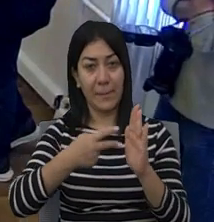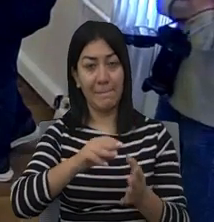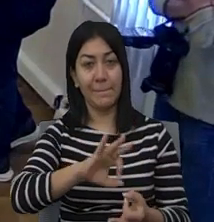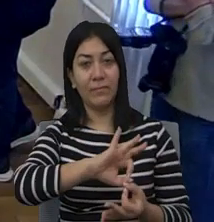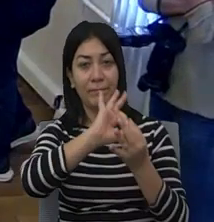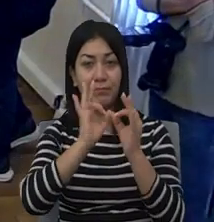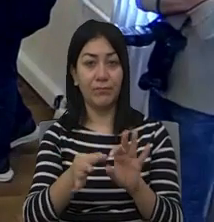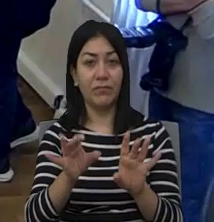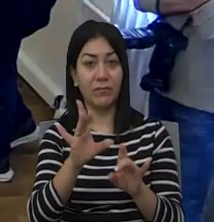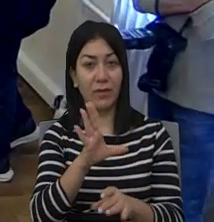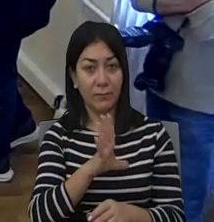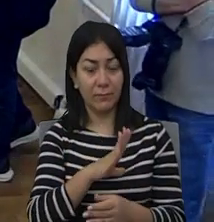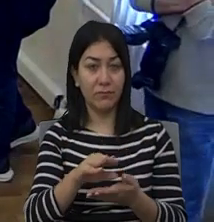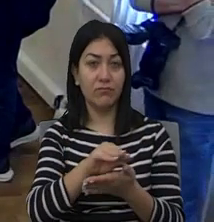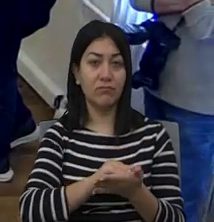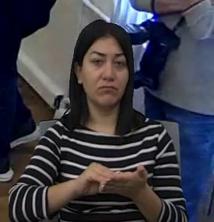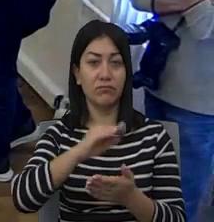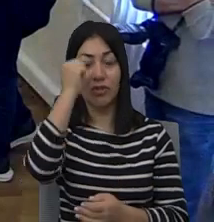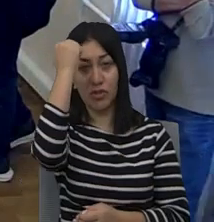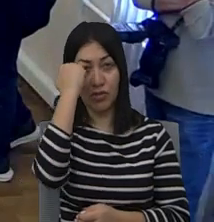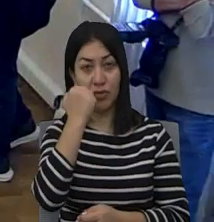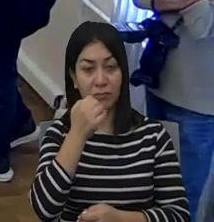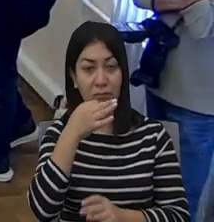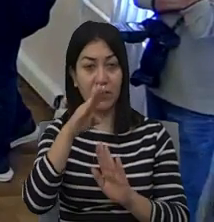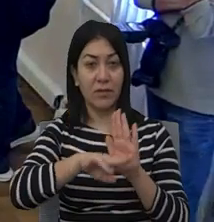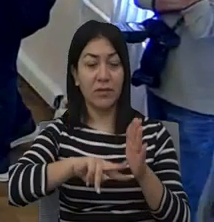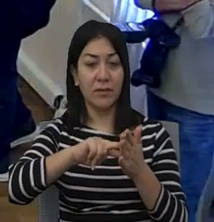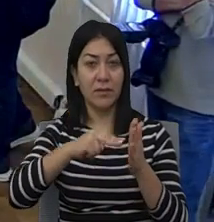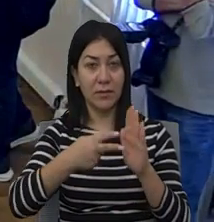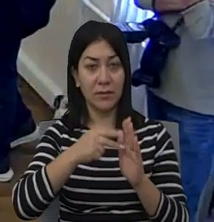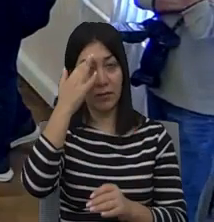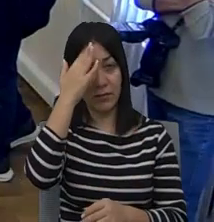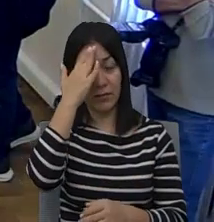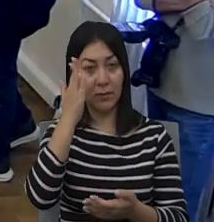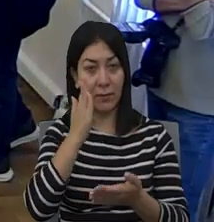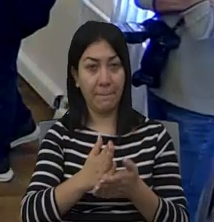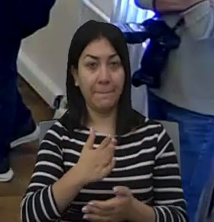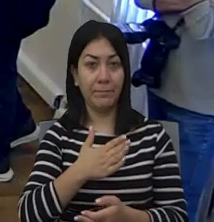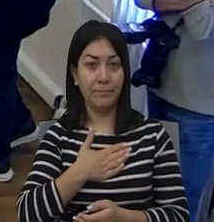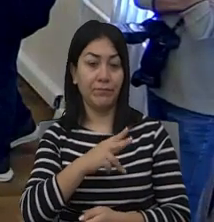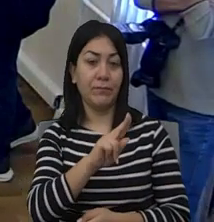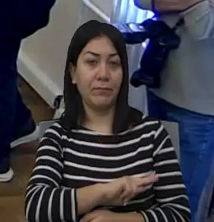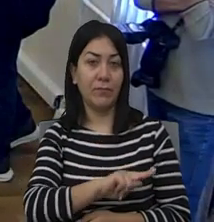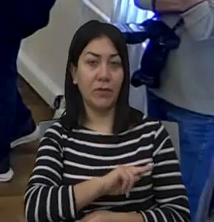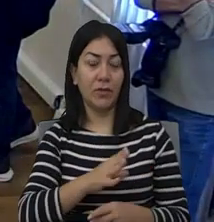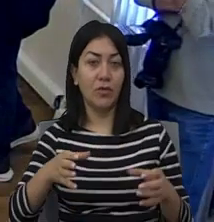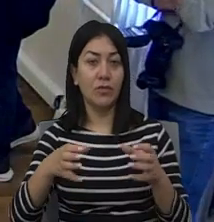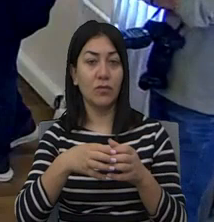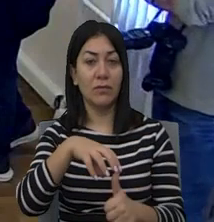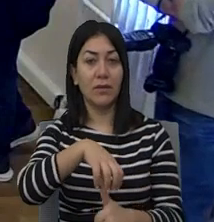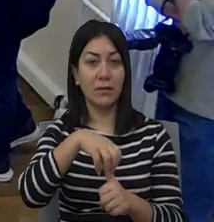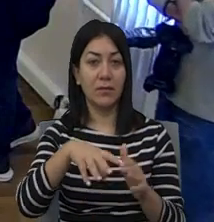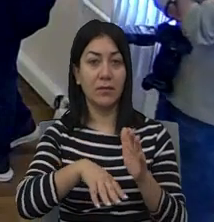ուղղակի կրկնակամ շնորհակալություն հայտնեմ, որ այս ծրագրով նախատեսվում է մեր աշխատակազմի, կենտրոնական